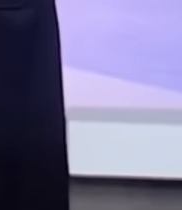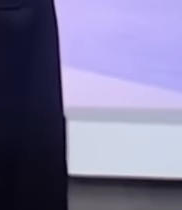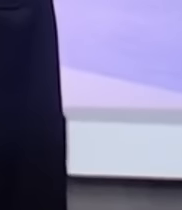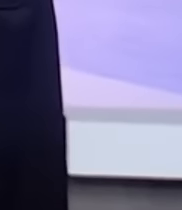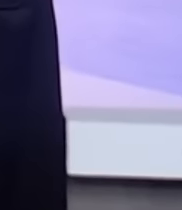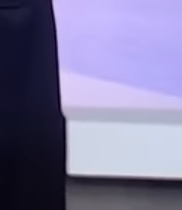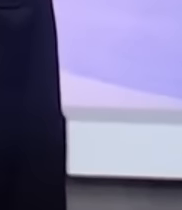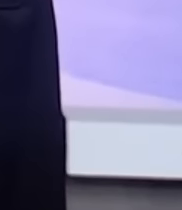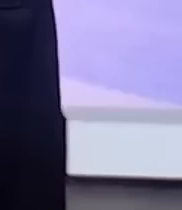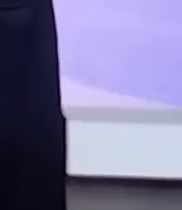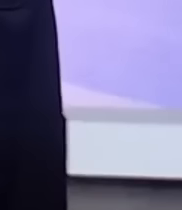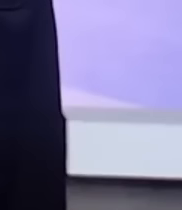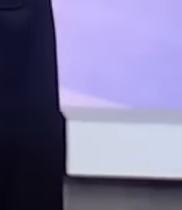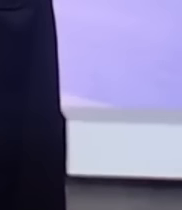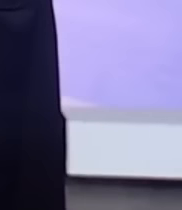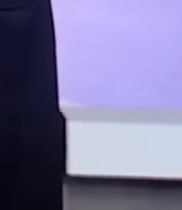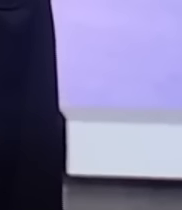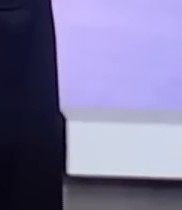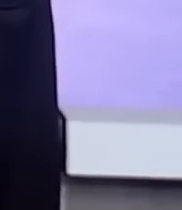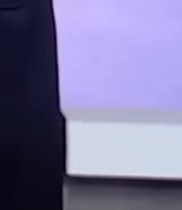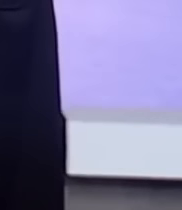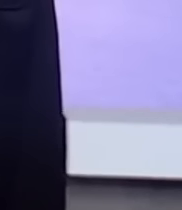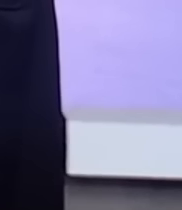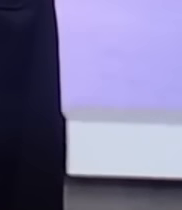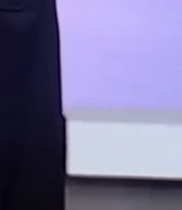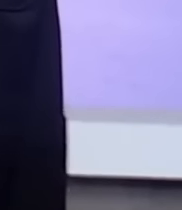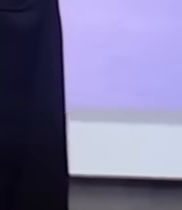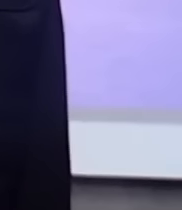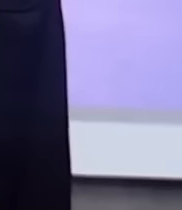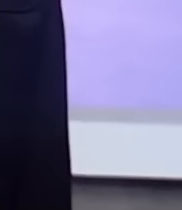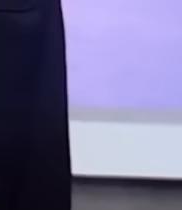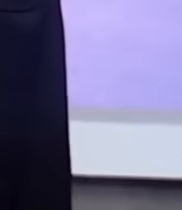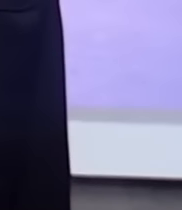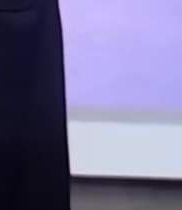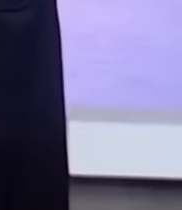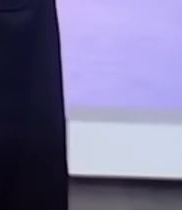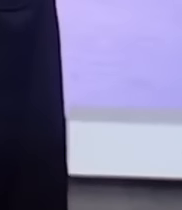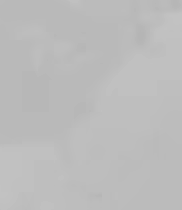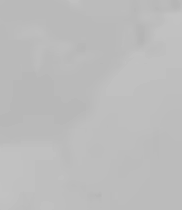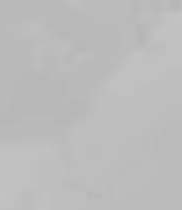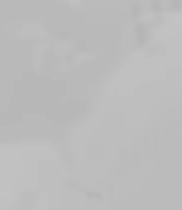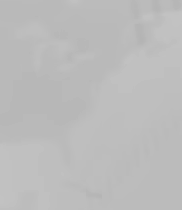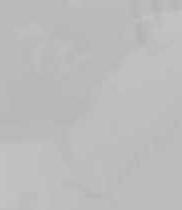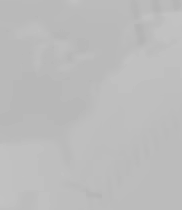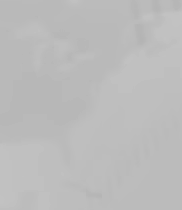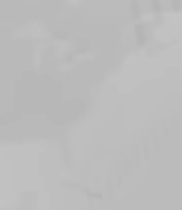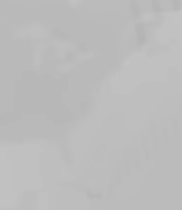samahan niyo kami sa GMA Pinoy TV at sa www.gmanews.tv.